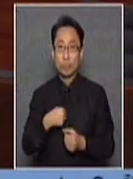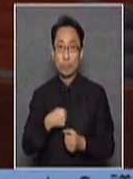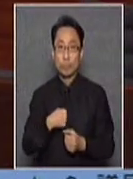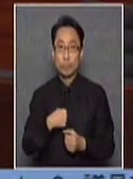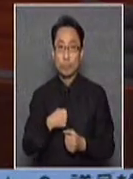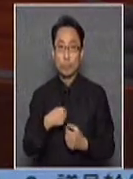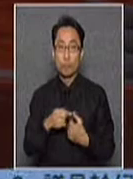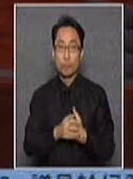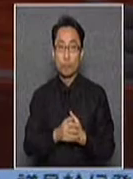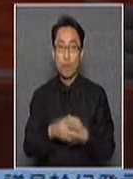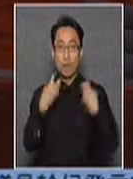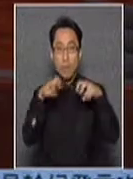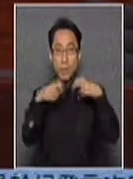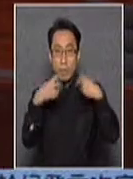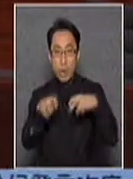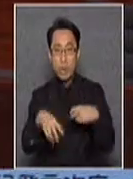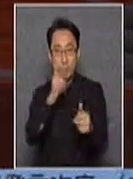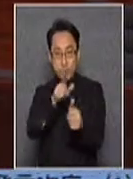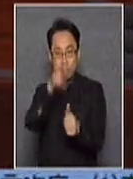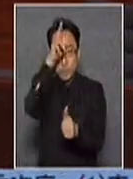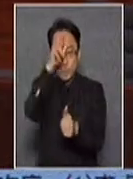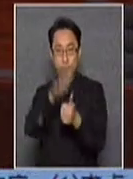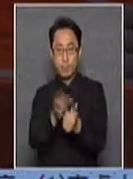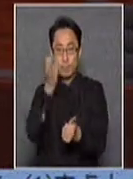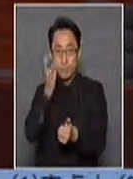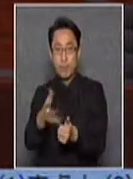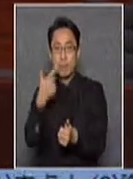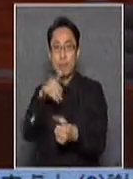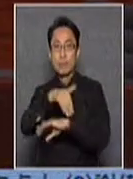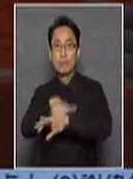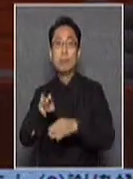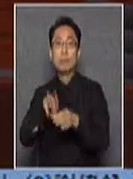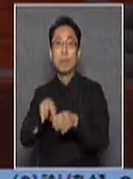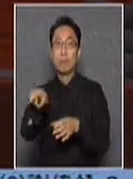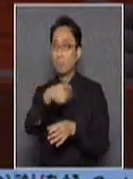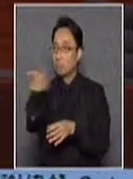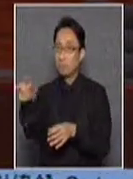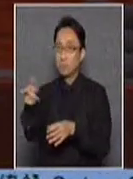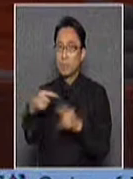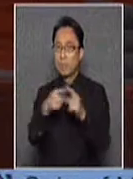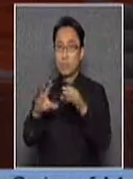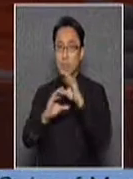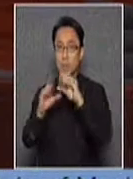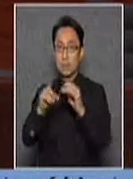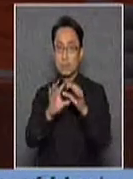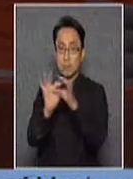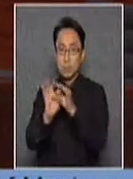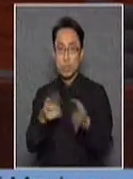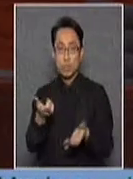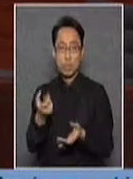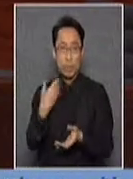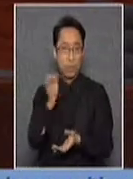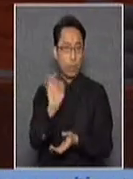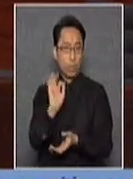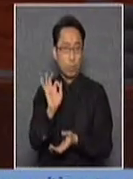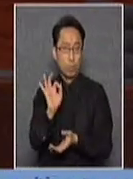即是喊破喉嚨指責政府說歧視新界西的時候，沒有個民建聯議員出聲間中劉皇發議員幫阿拖